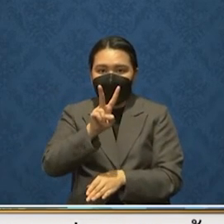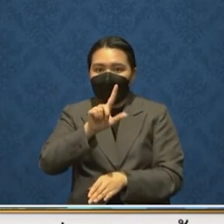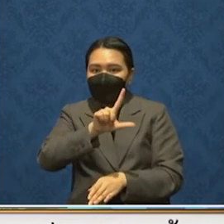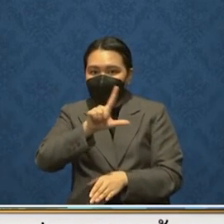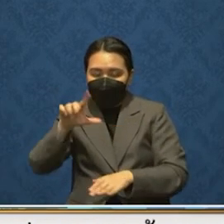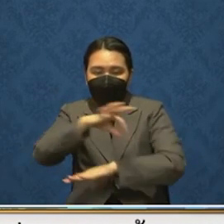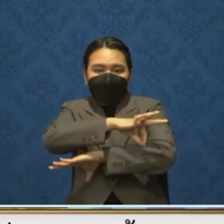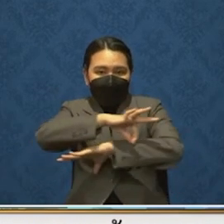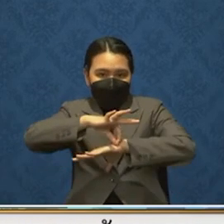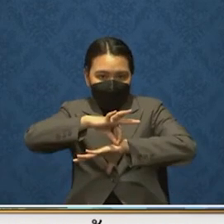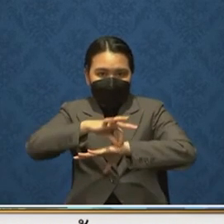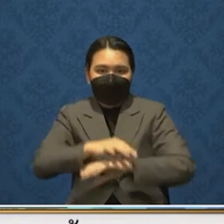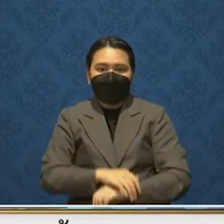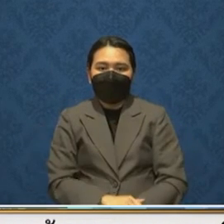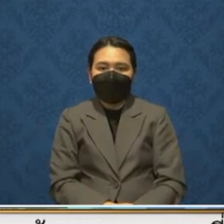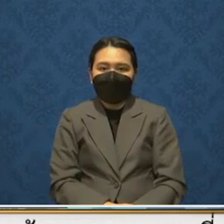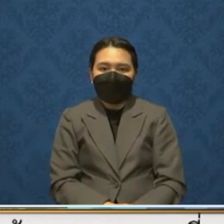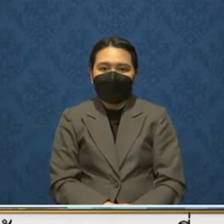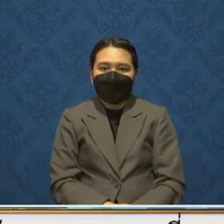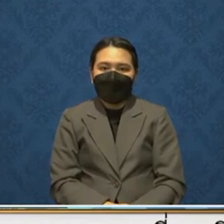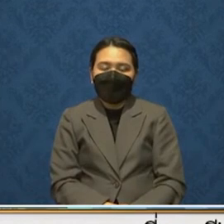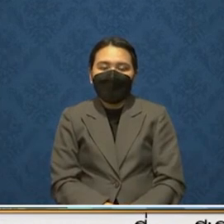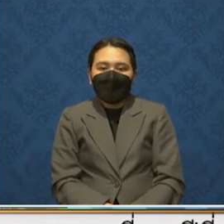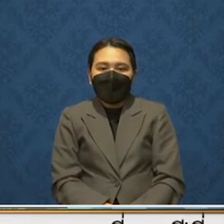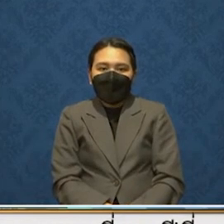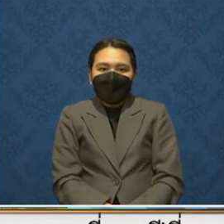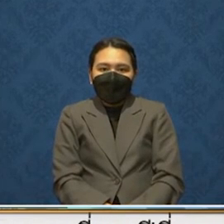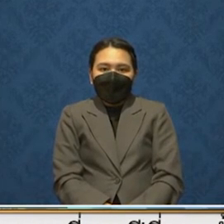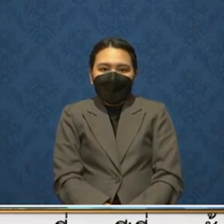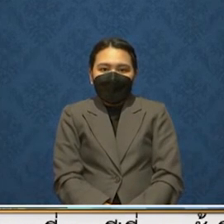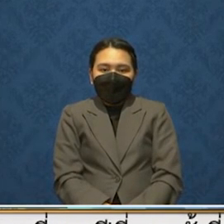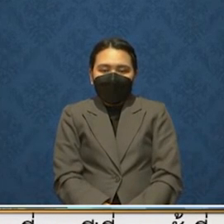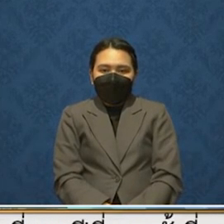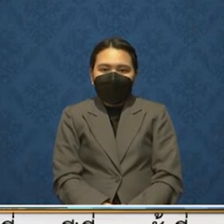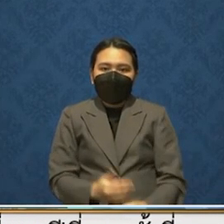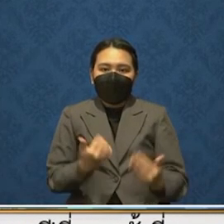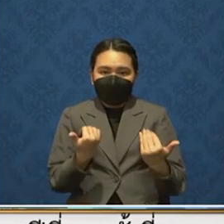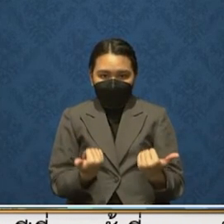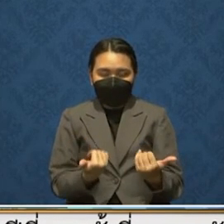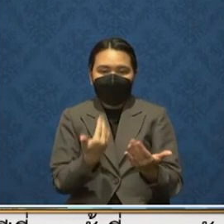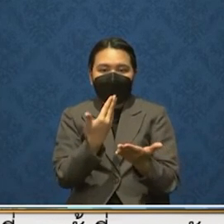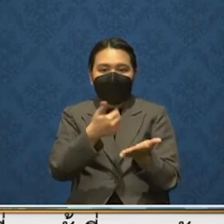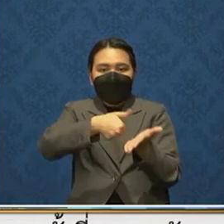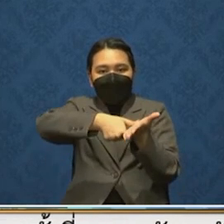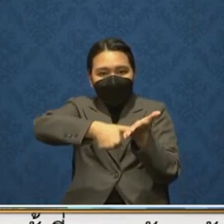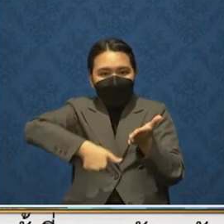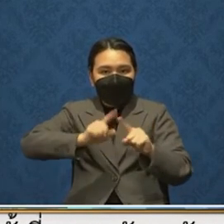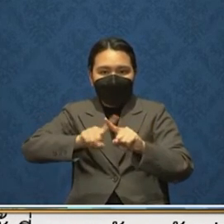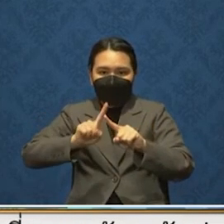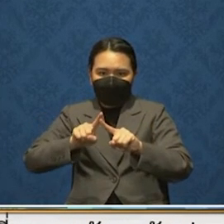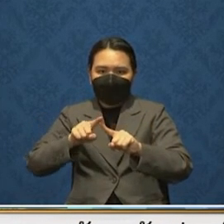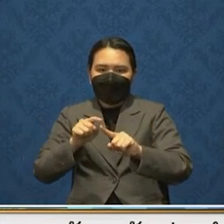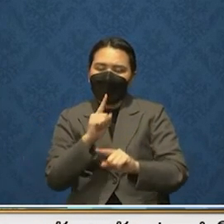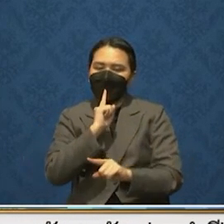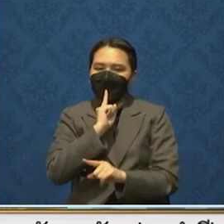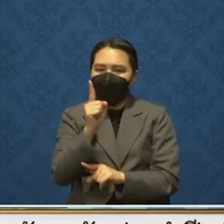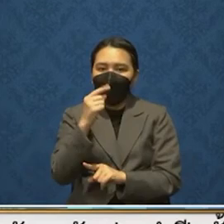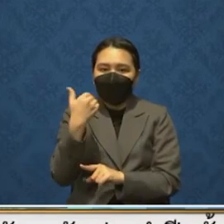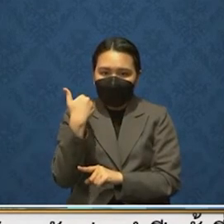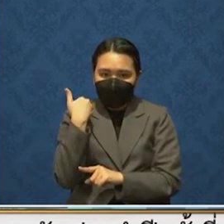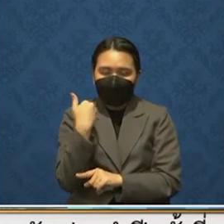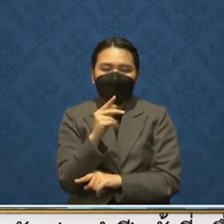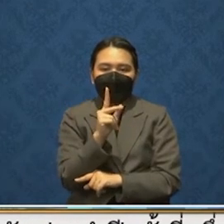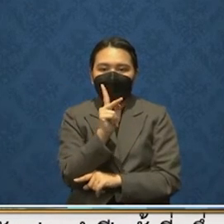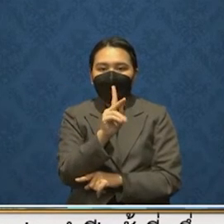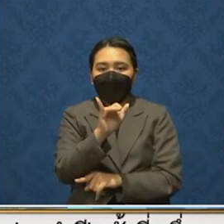านบัญชีนะครับอันนี้ในการคู่นกษ związก็มีการฟ้องร้องกันโยเฉพาะนิกโย